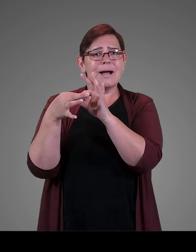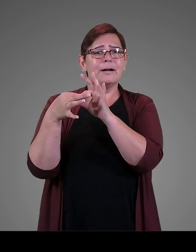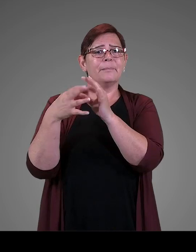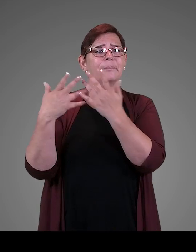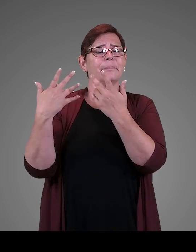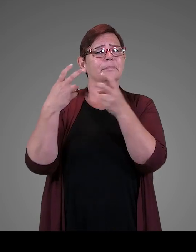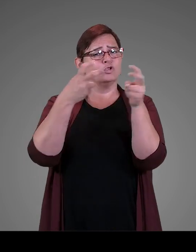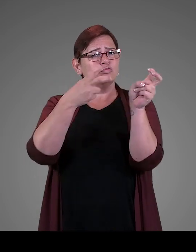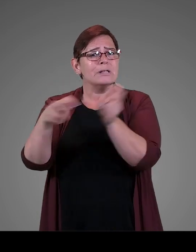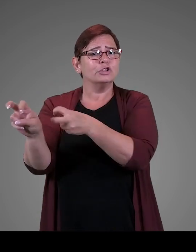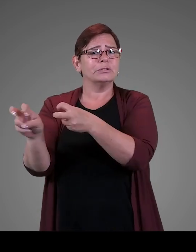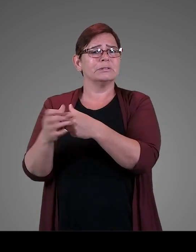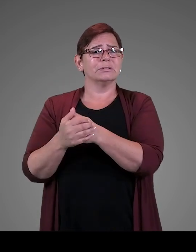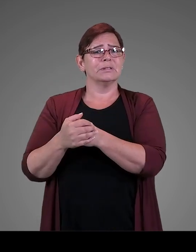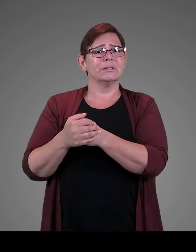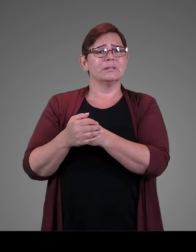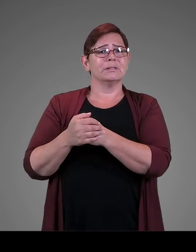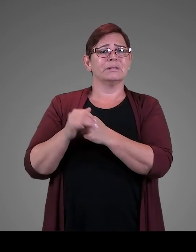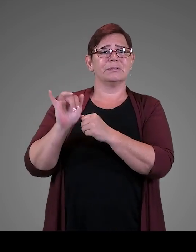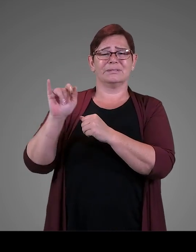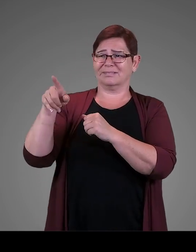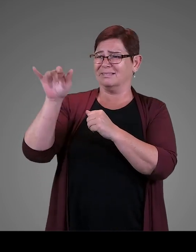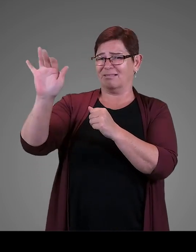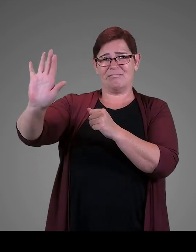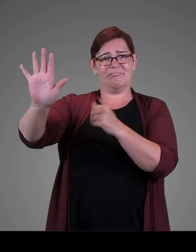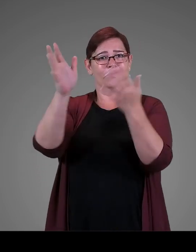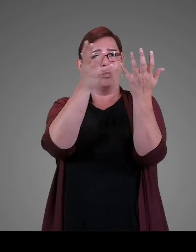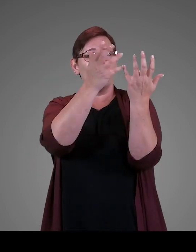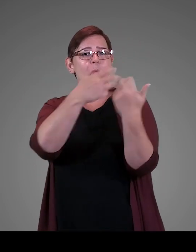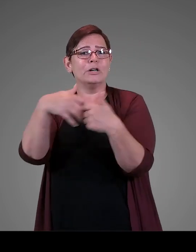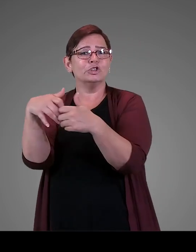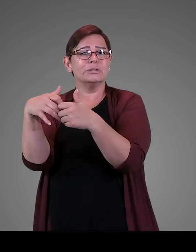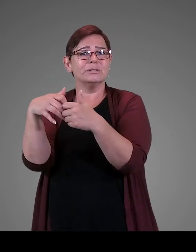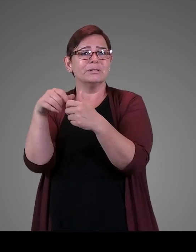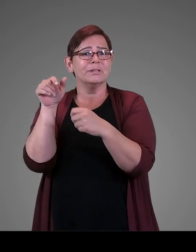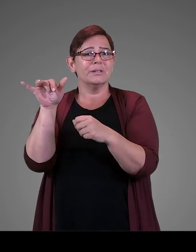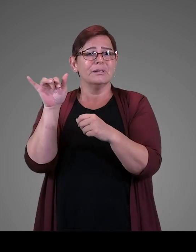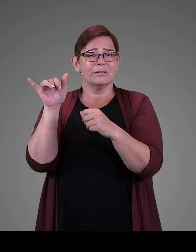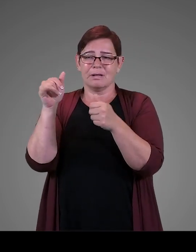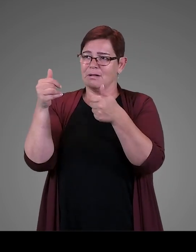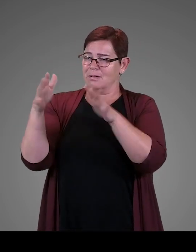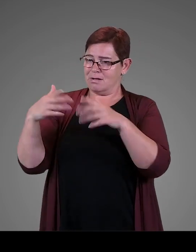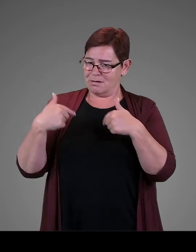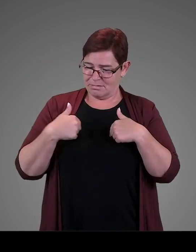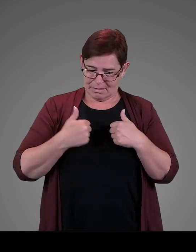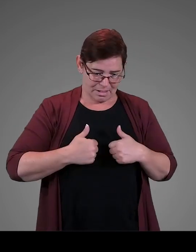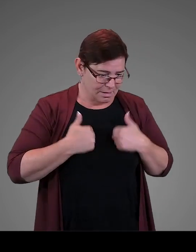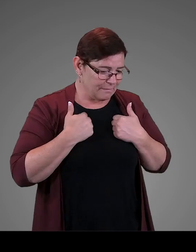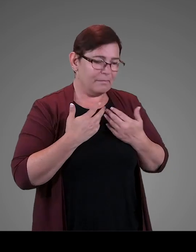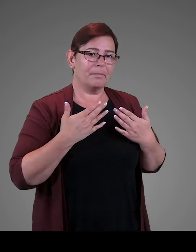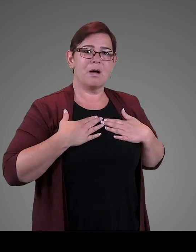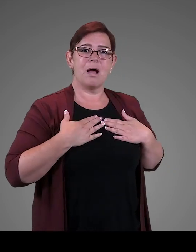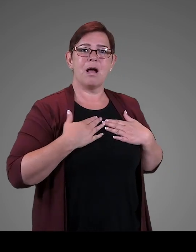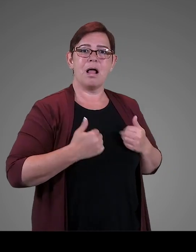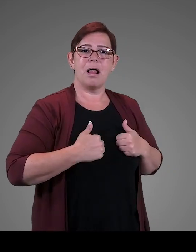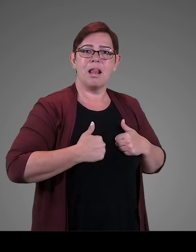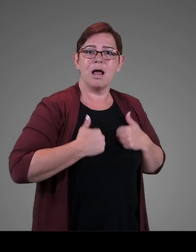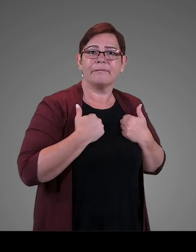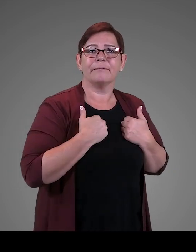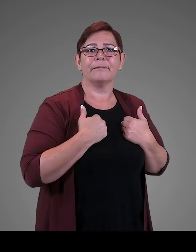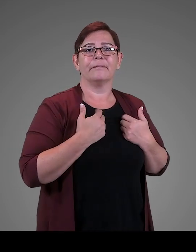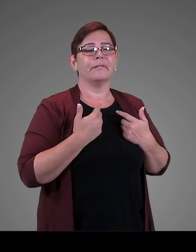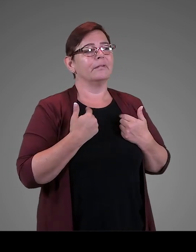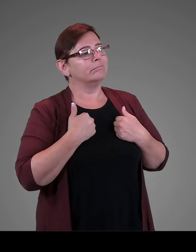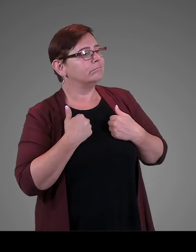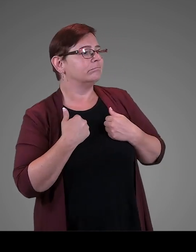fait de travailler presque annuellement en tandem, donc en transition. C'est une co-coordination. Ça me permet